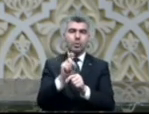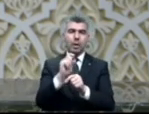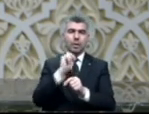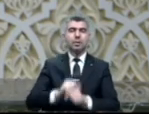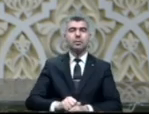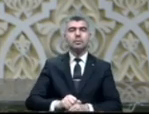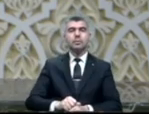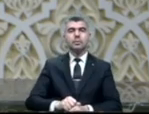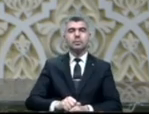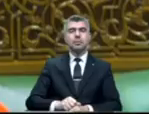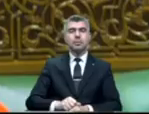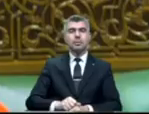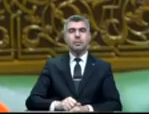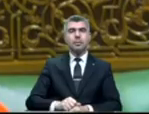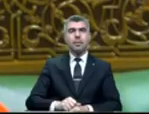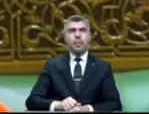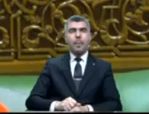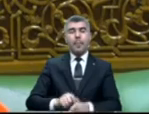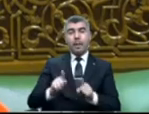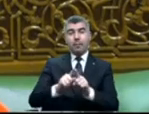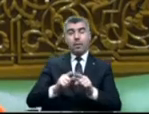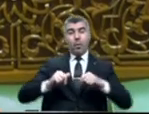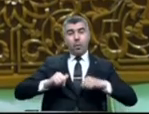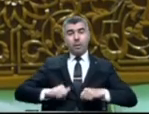سيدة فاطمة تفضلي. أيوز السيد الرئيس،